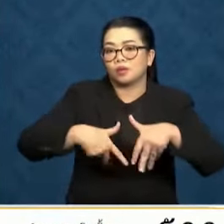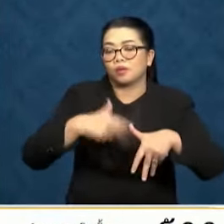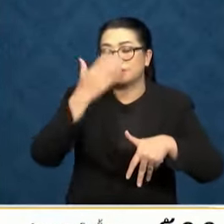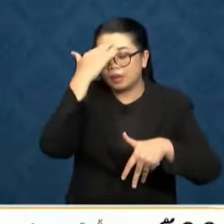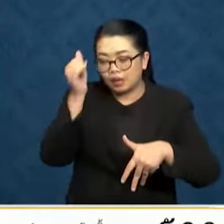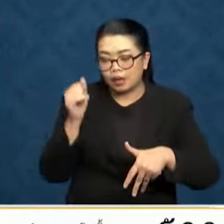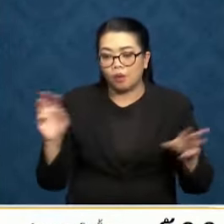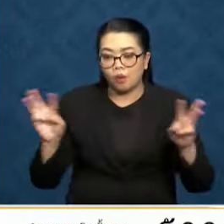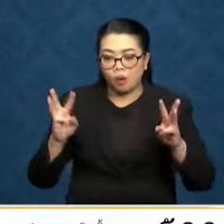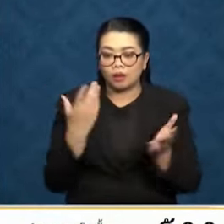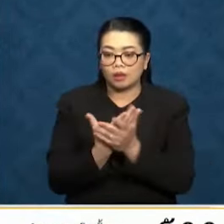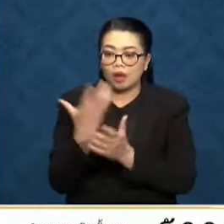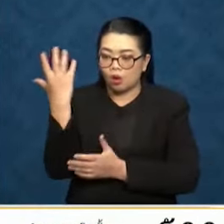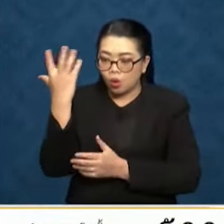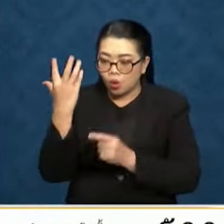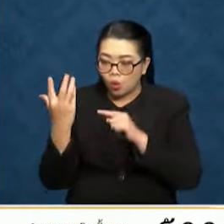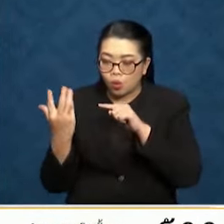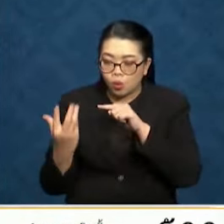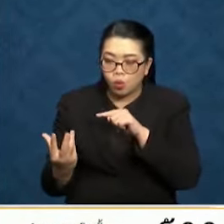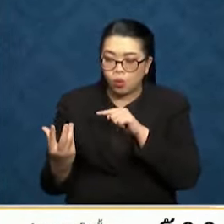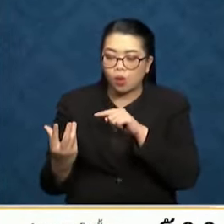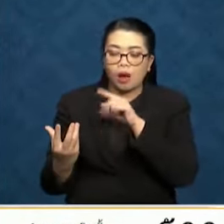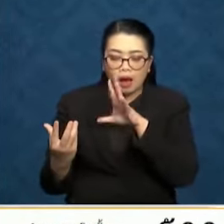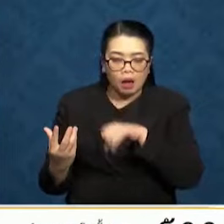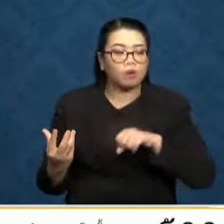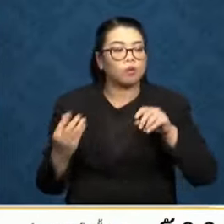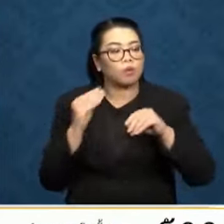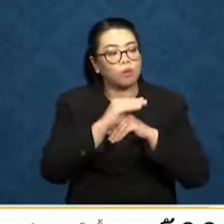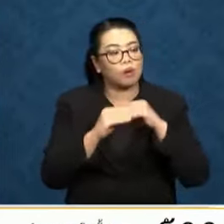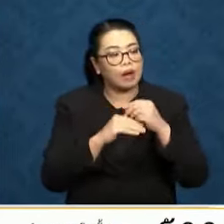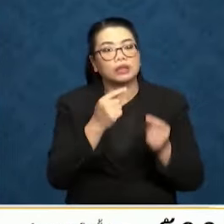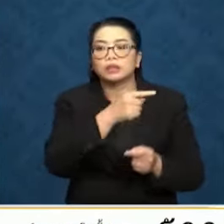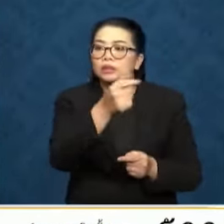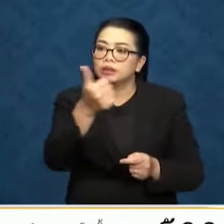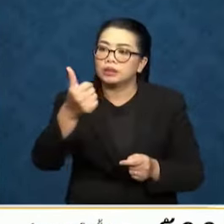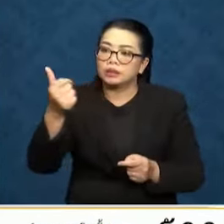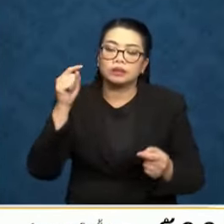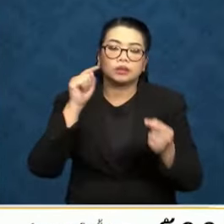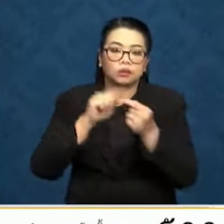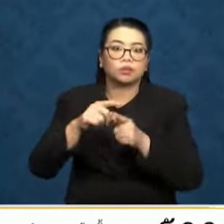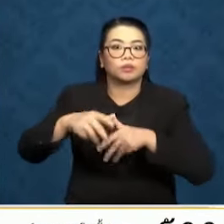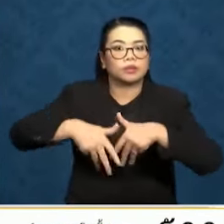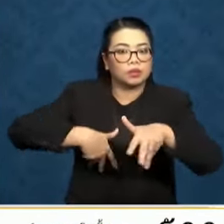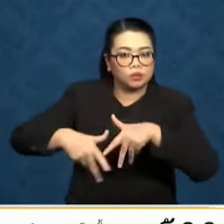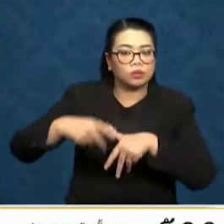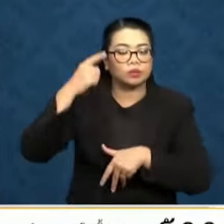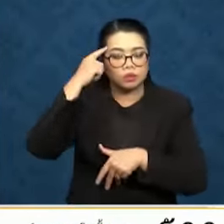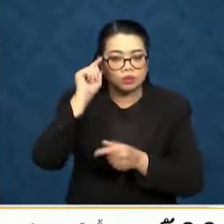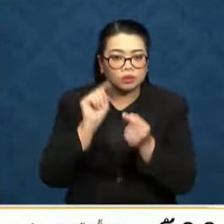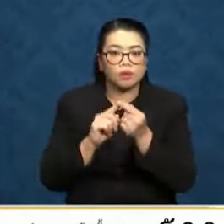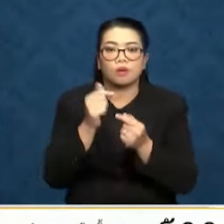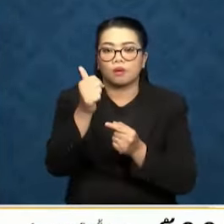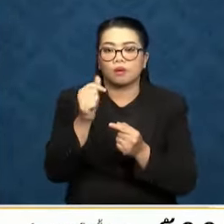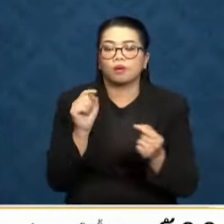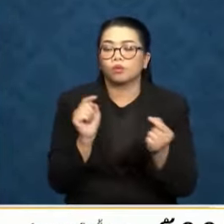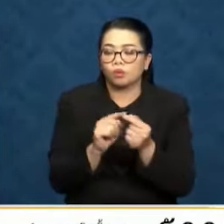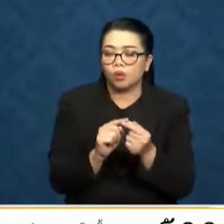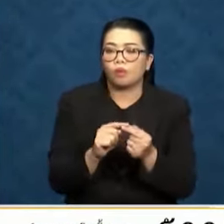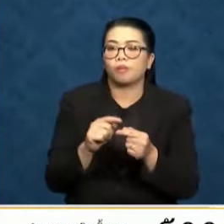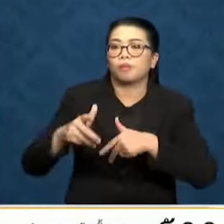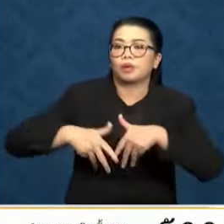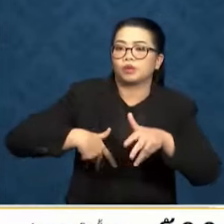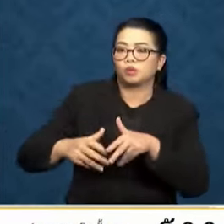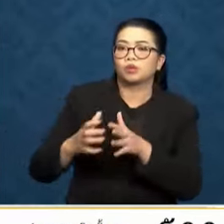พื้นที่ทางงบประมาณค่ะในการไปทำโครงการอื่นๆที่มันอาจจะตรงเป้าตอบโจทย์นะคะของประเทศเรามากกว่า